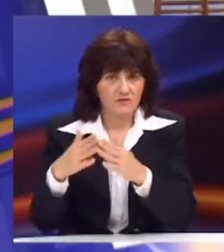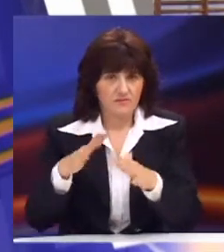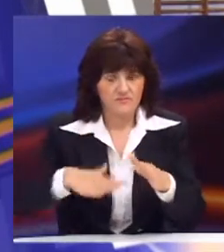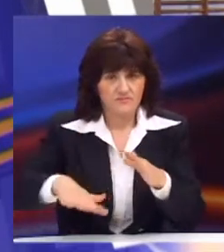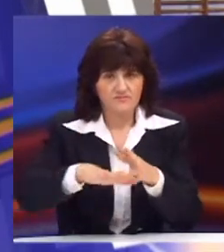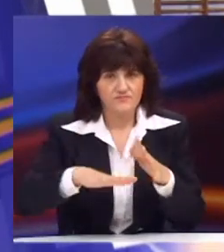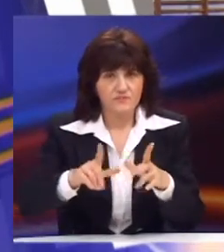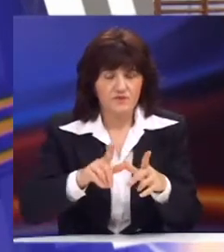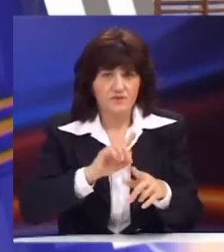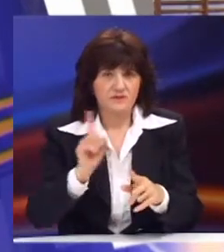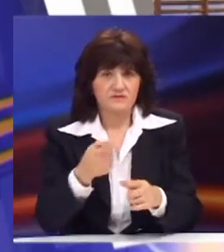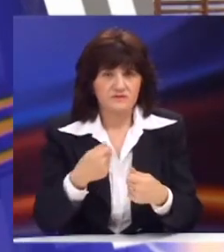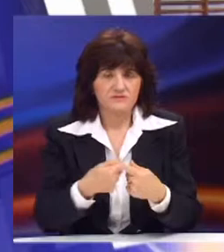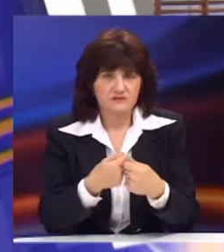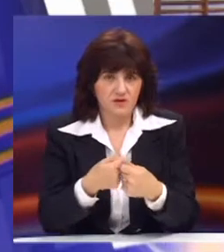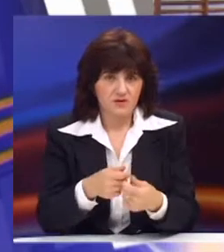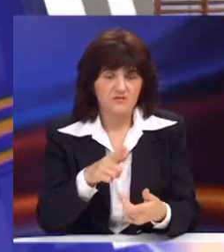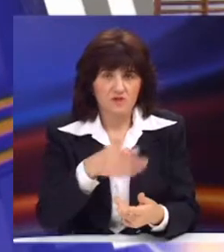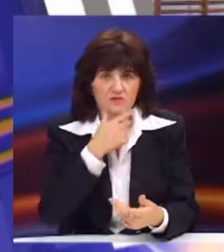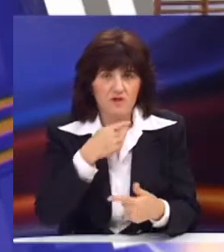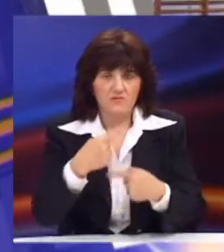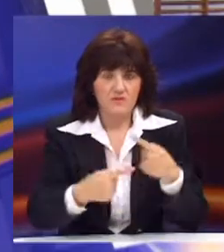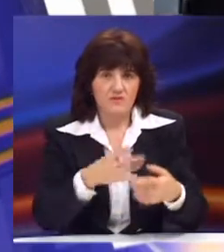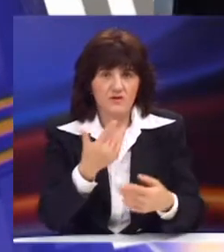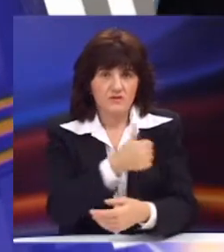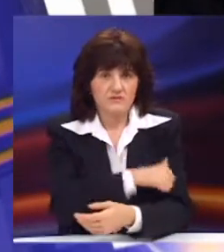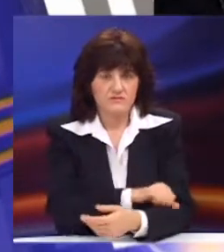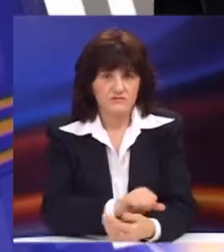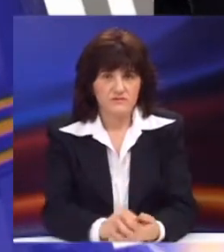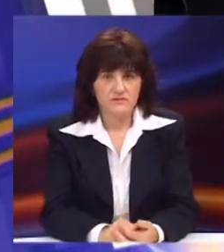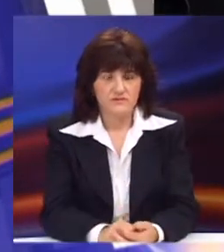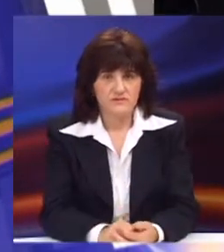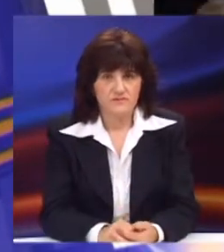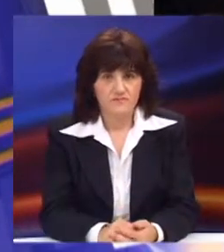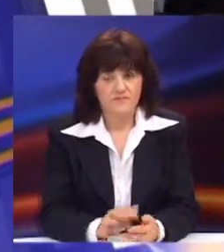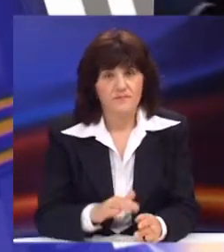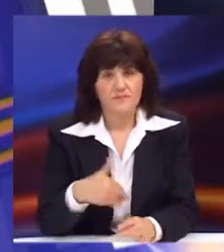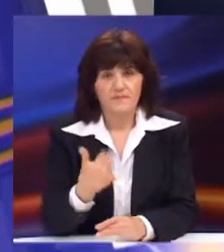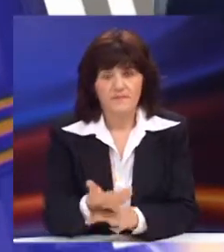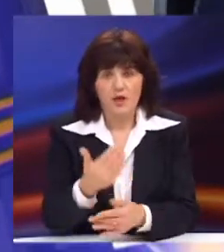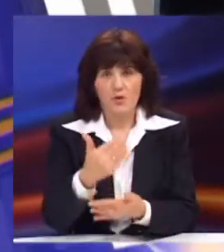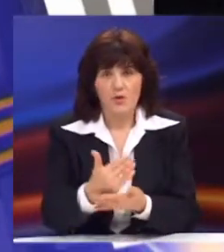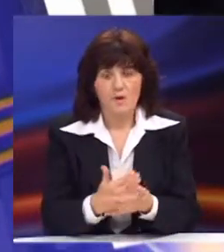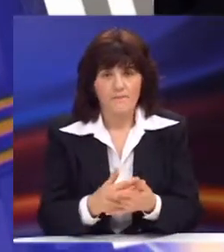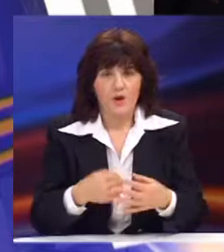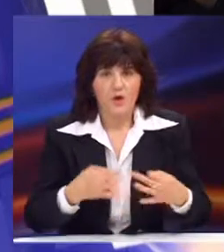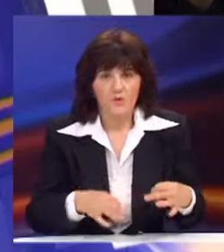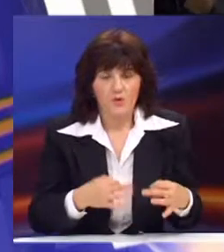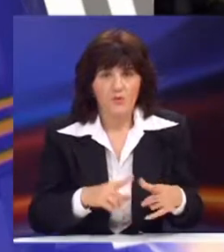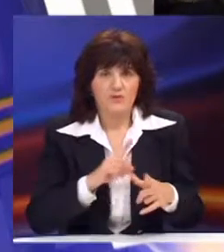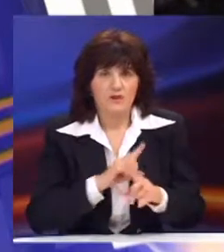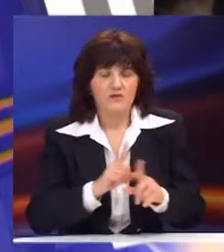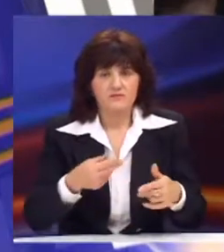i sama mesna zajednica škola, to je zajedničko organizovali i to već tradicionalno organizujemo. Nakon kulturno-umetničkog programa za sve